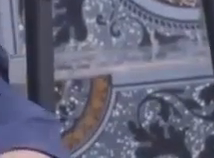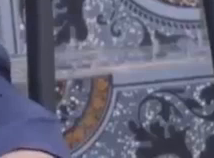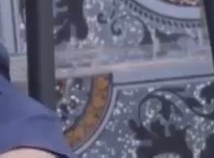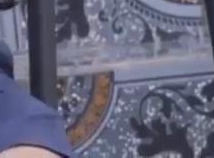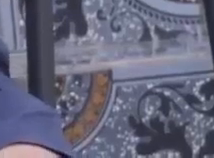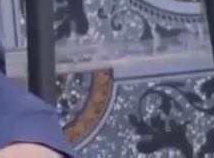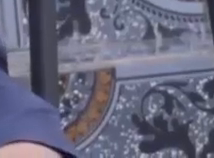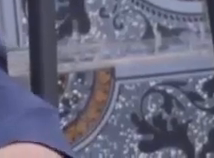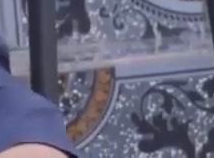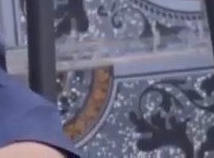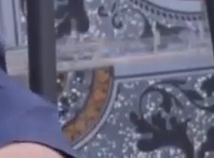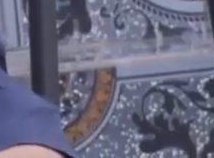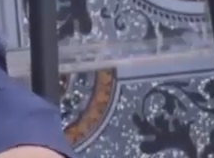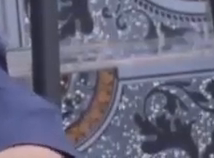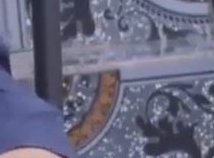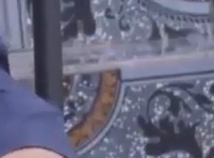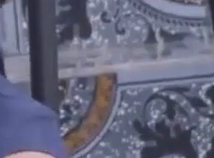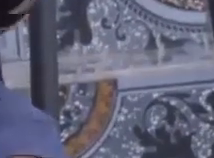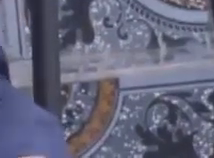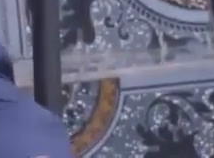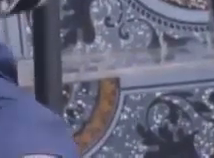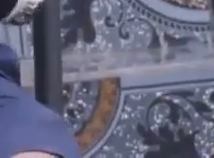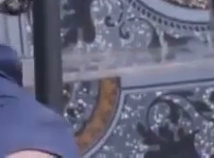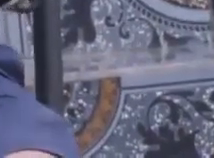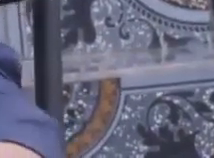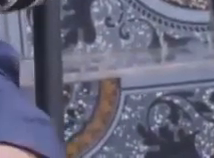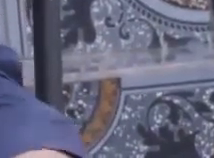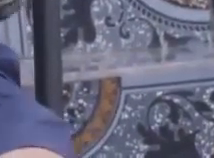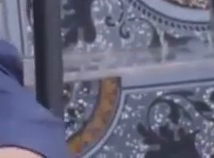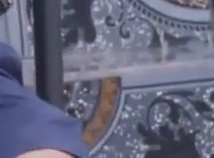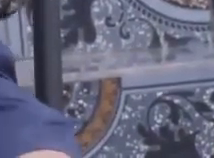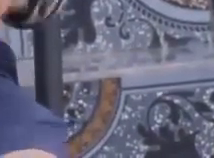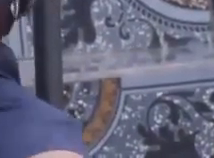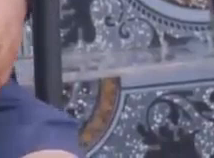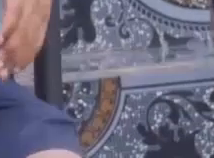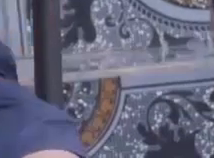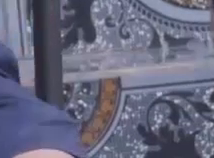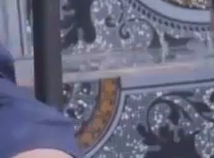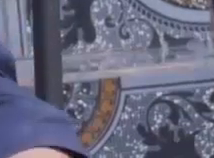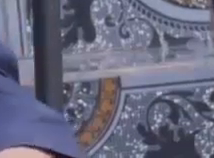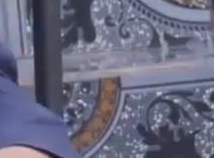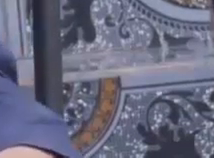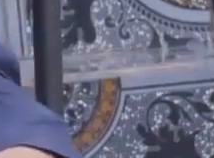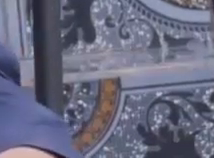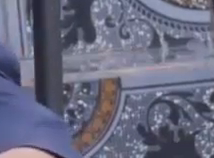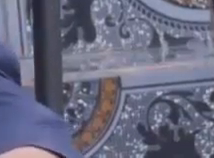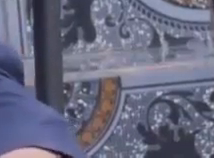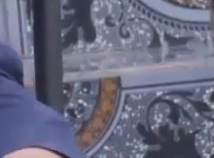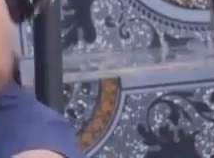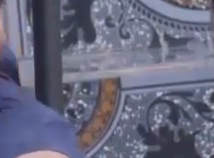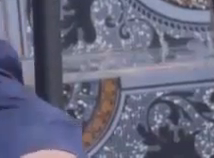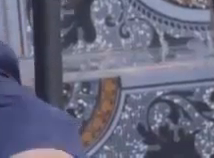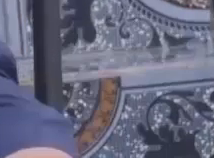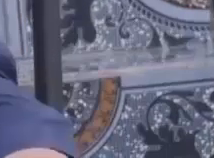zote zinapatikana ndani na Stelingi wetu ndani kaboma.